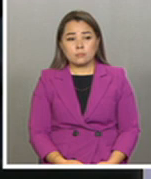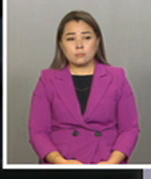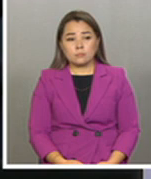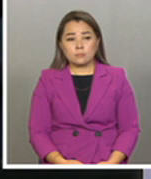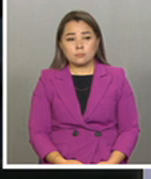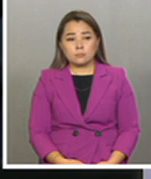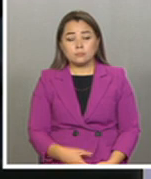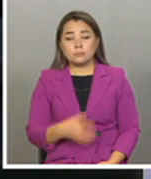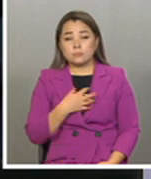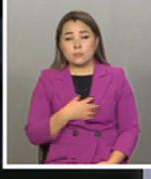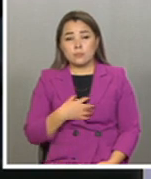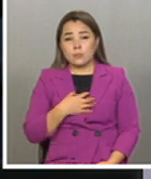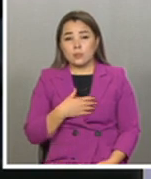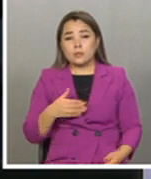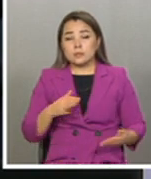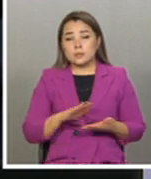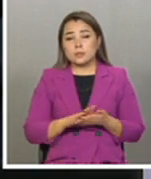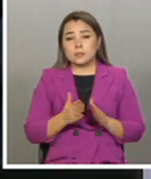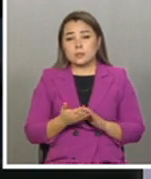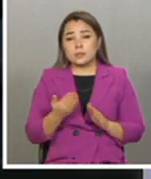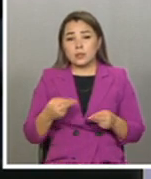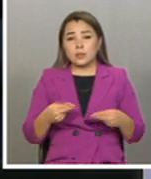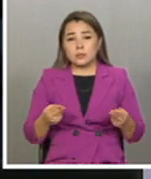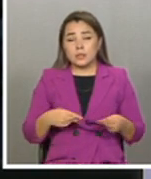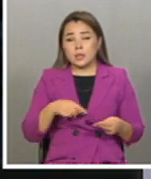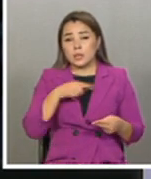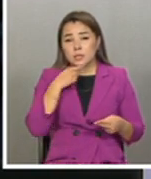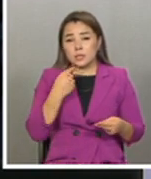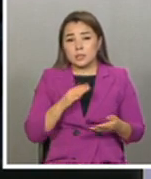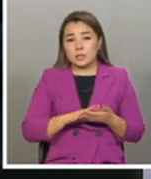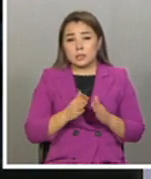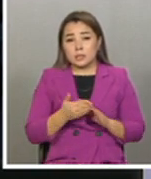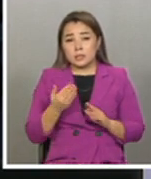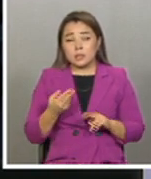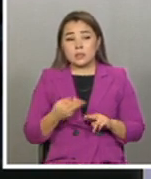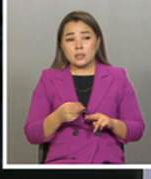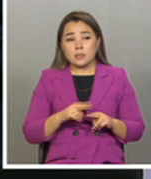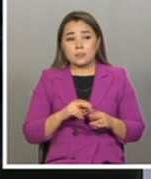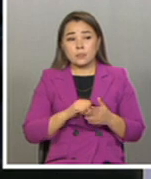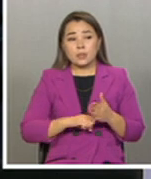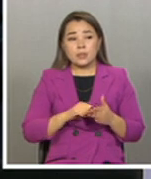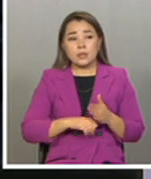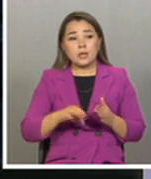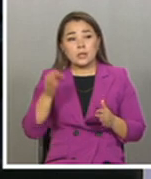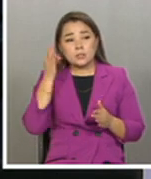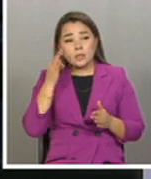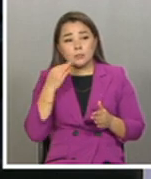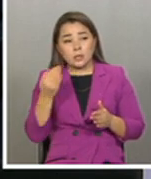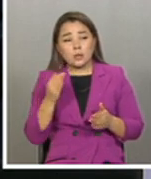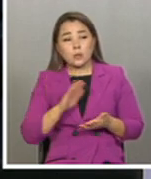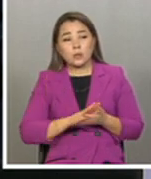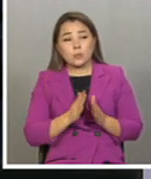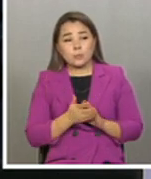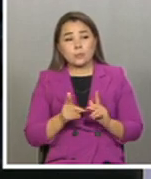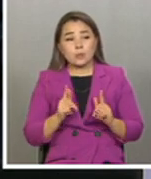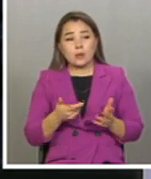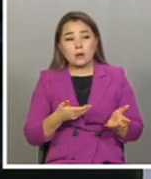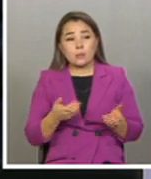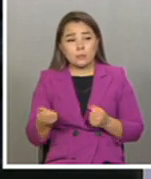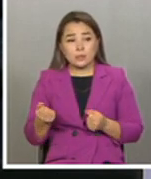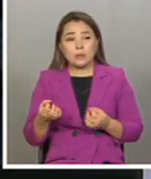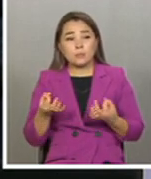негізгі маңызды келісім болды Ресей үшін, себебі неміс ультиматумын қабылдап,